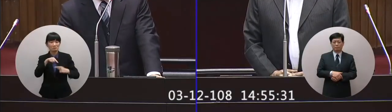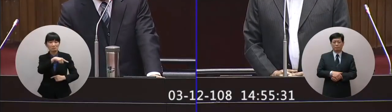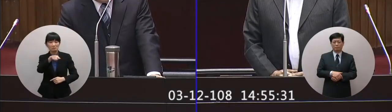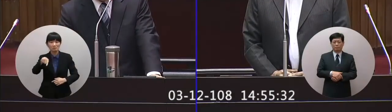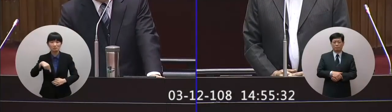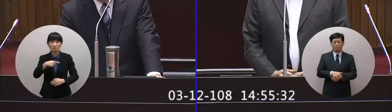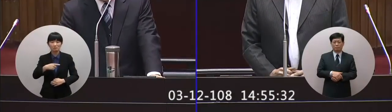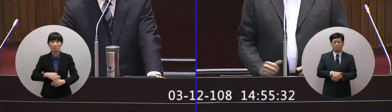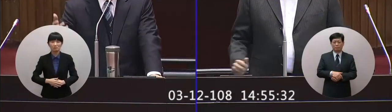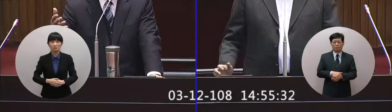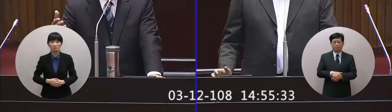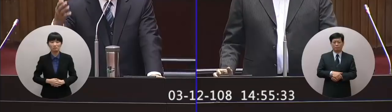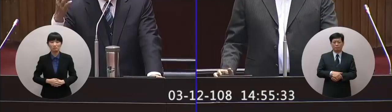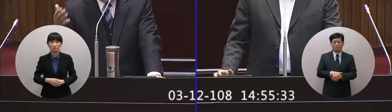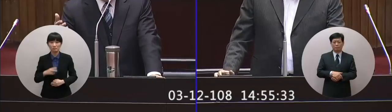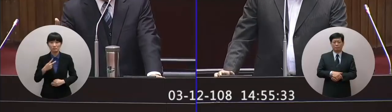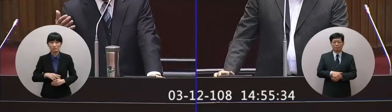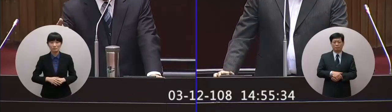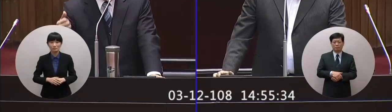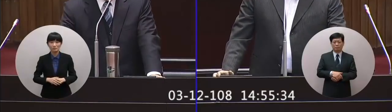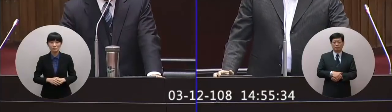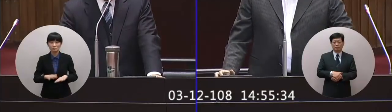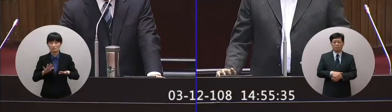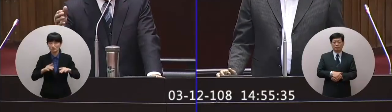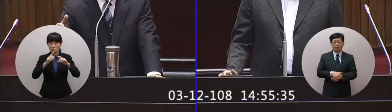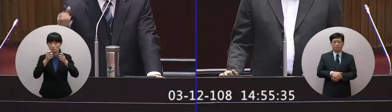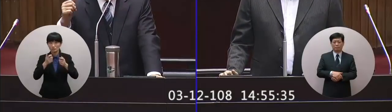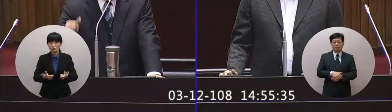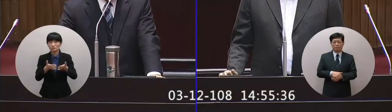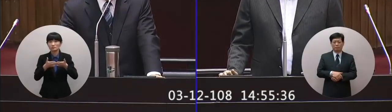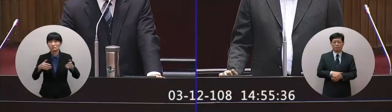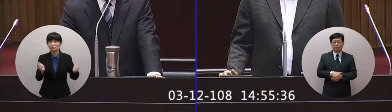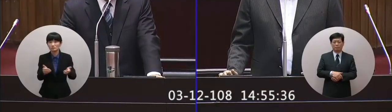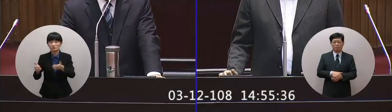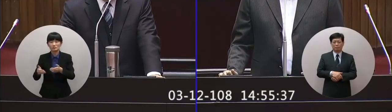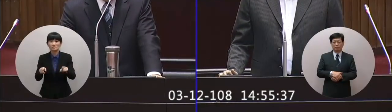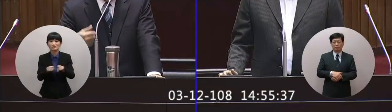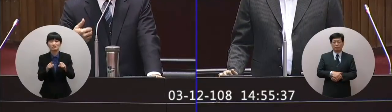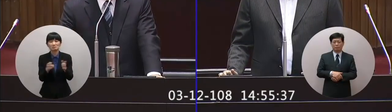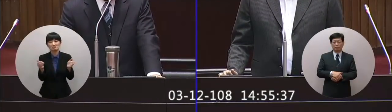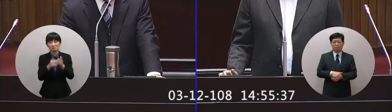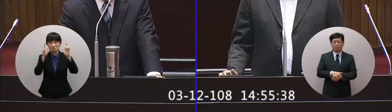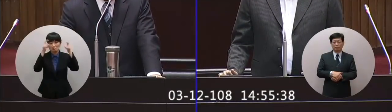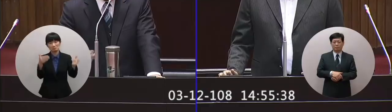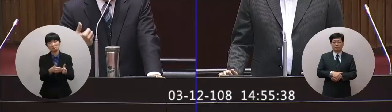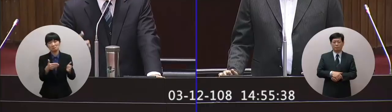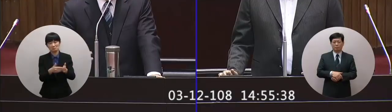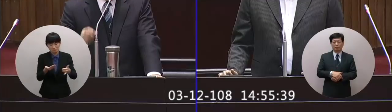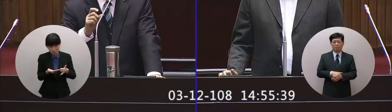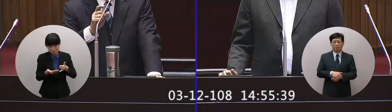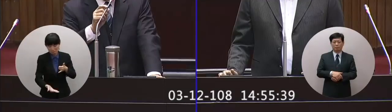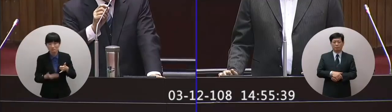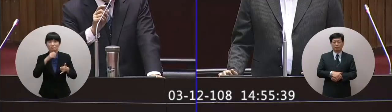纳税拍八折，啊无重大建设，卡会拢甲咱到高雄，无过高平溪